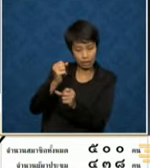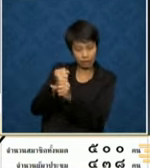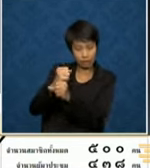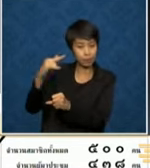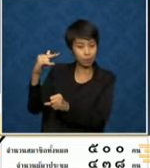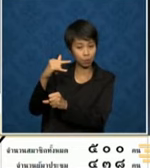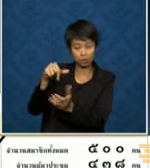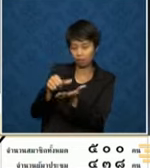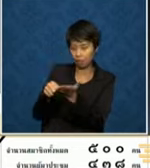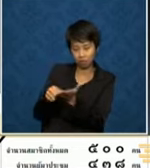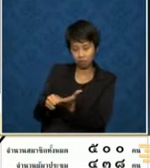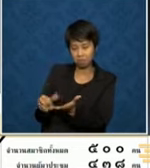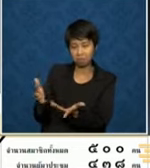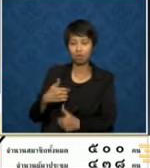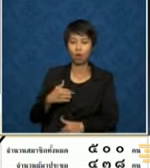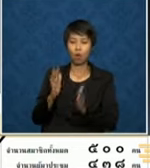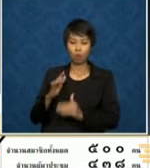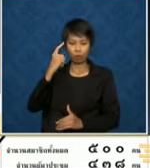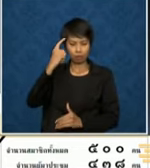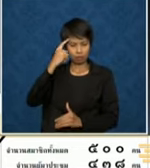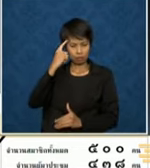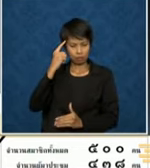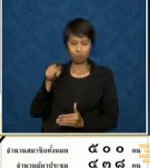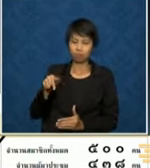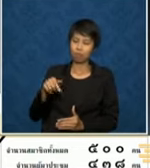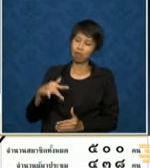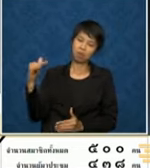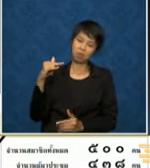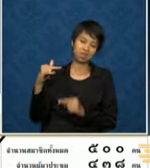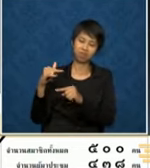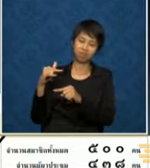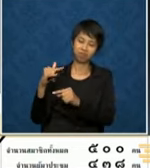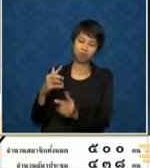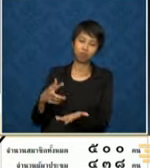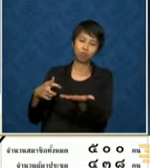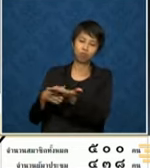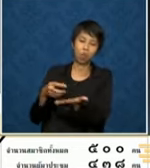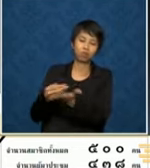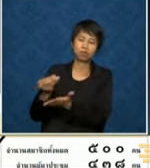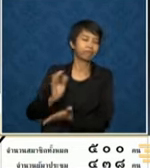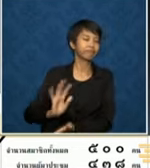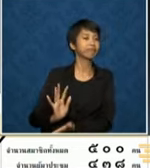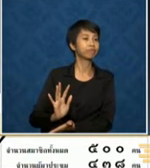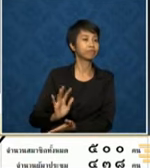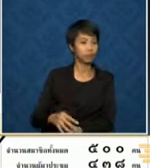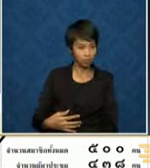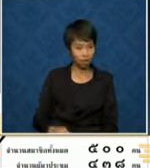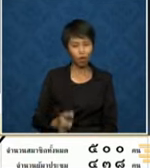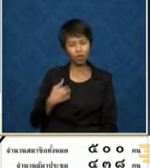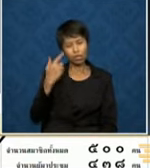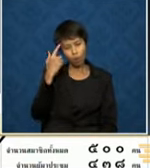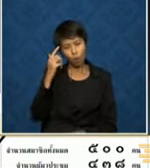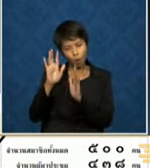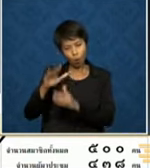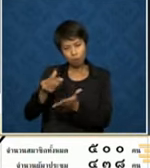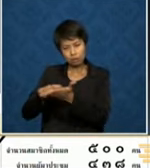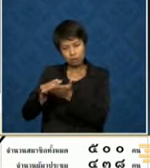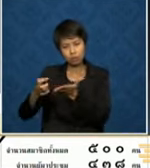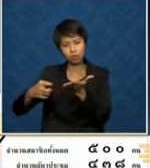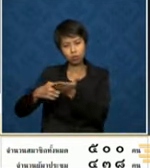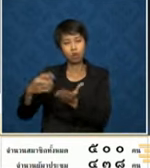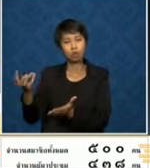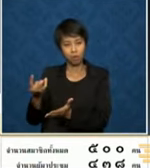ผู้โดยสารอาจจะตัดสินใจไม่ใช้บริการเครื่องบินโบอิ้งและหากใช้ก็อาจจะใช้น้อยลงแล้วการบินไทยที่